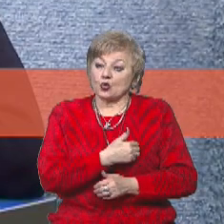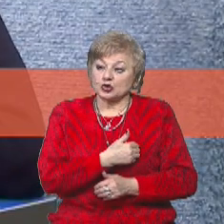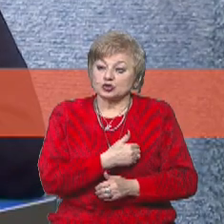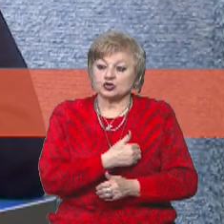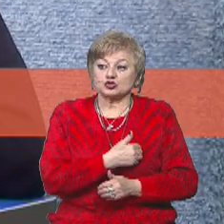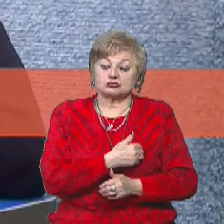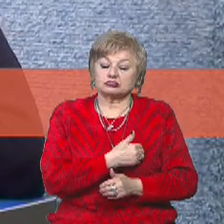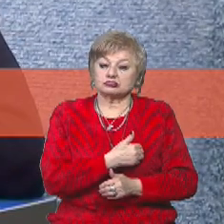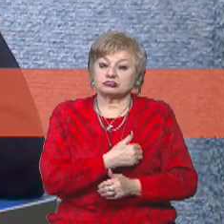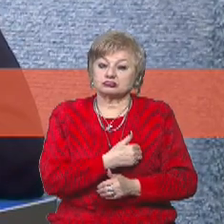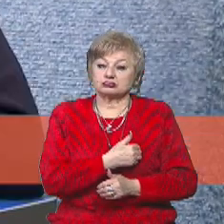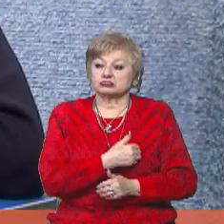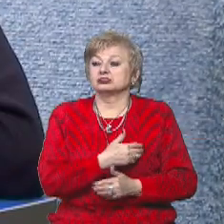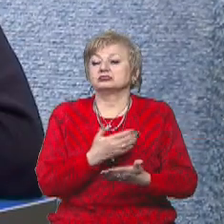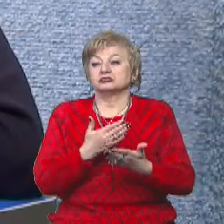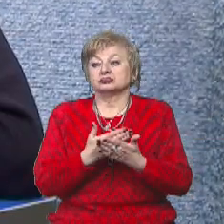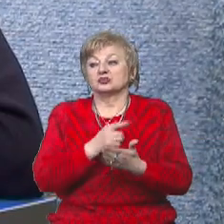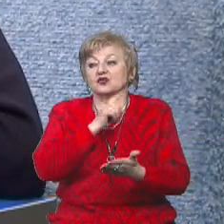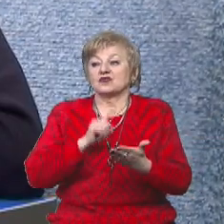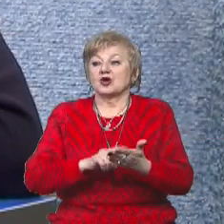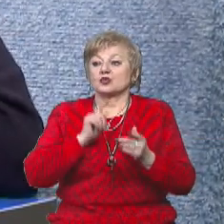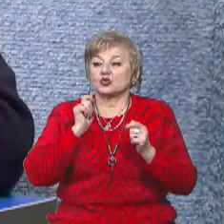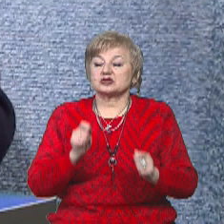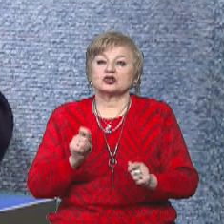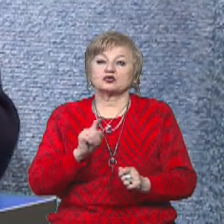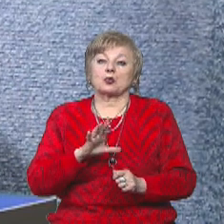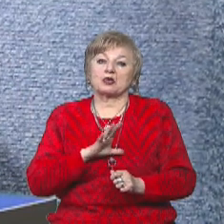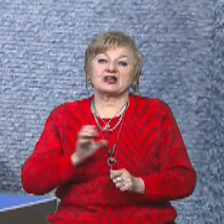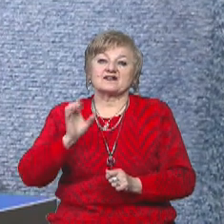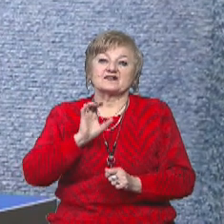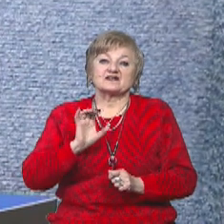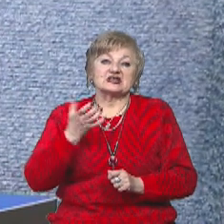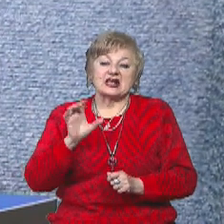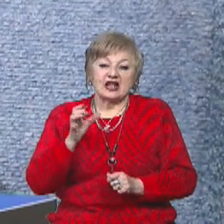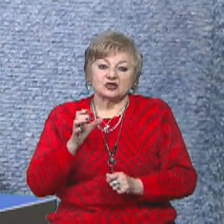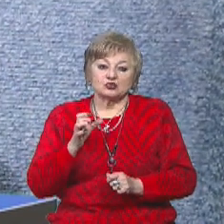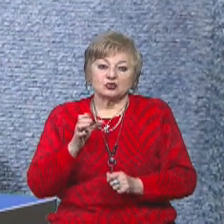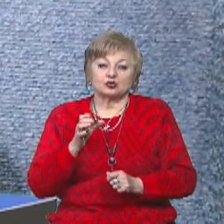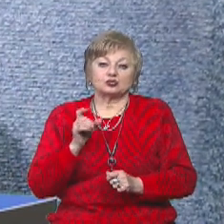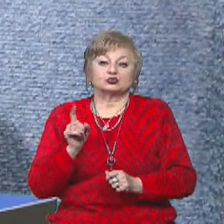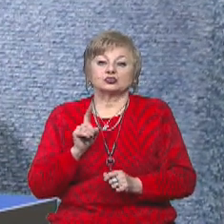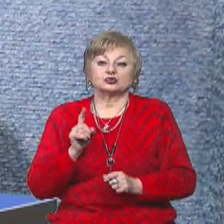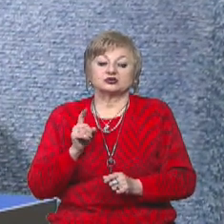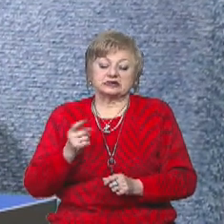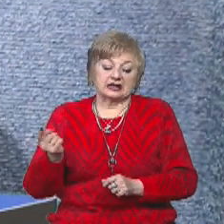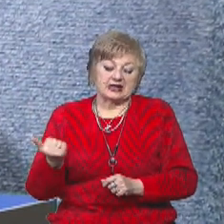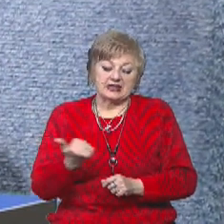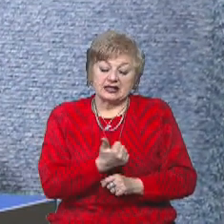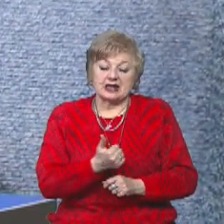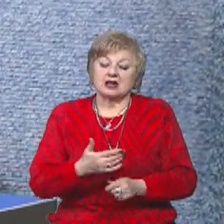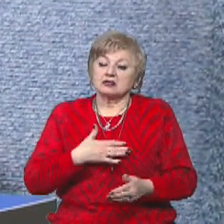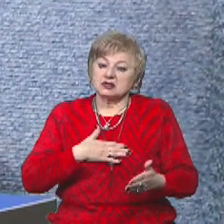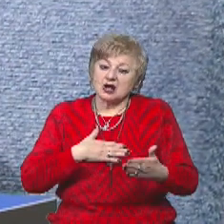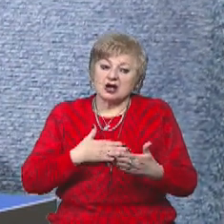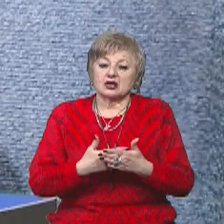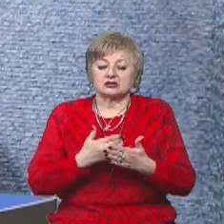з сесії міськради, останньої, що була в середу, на яку винесли це питання. Тобто тиждень